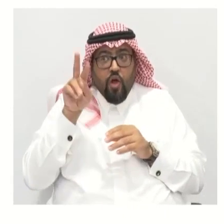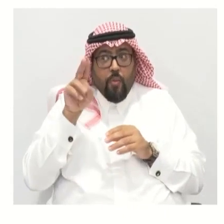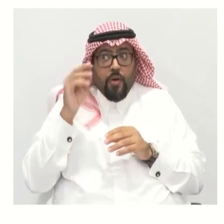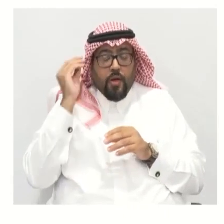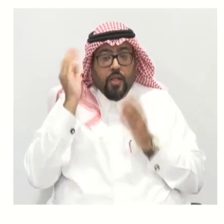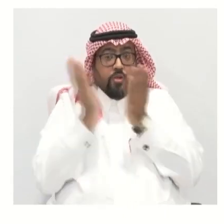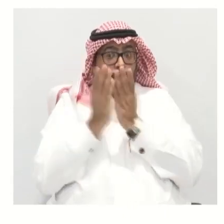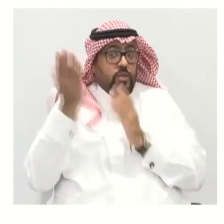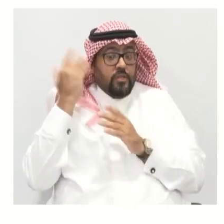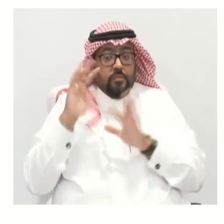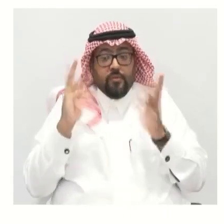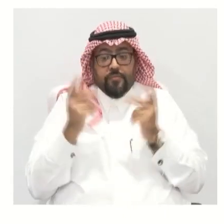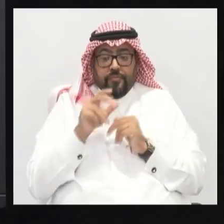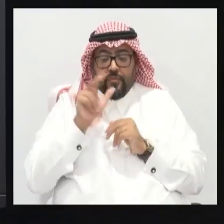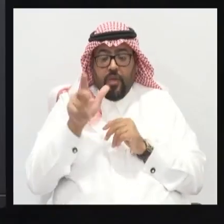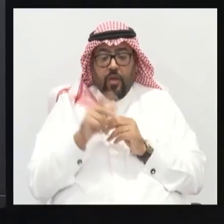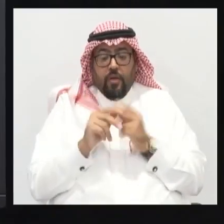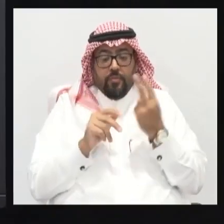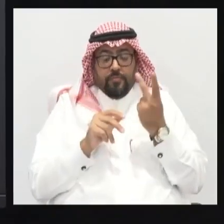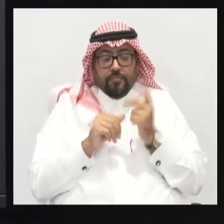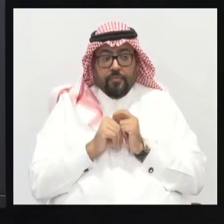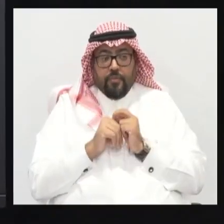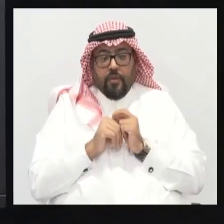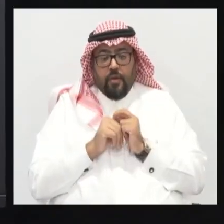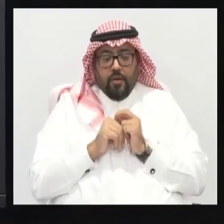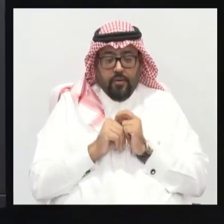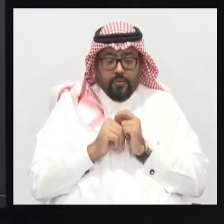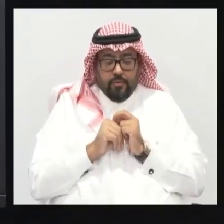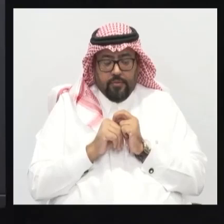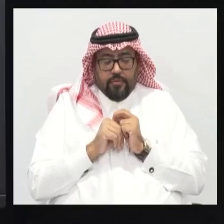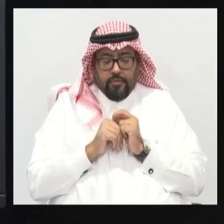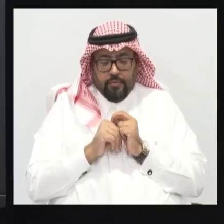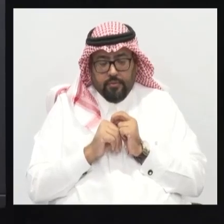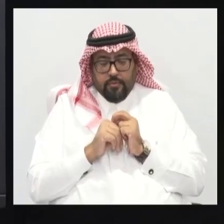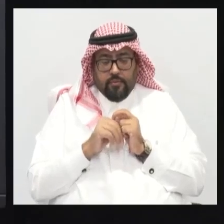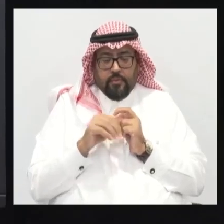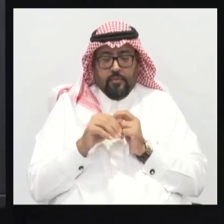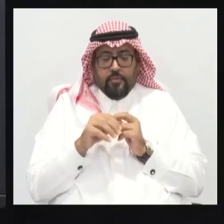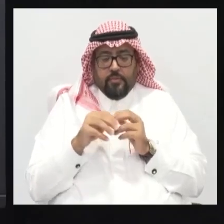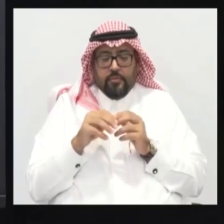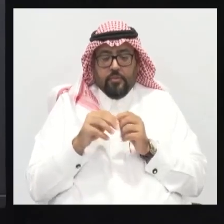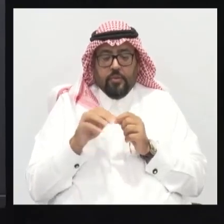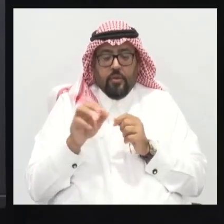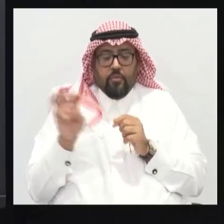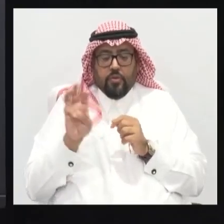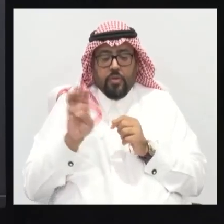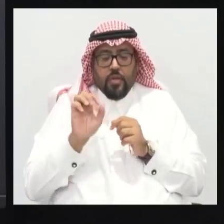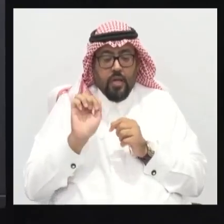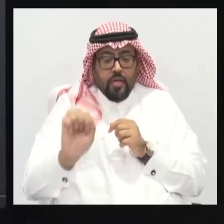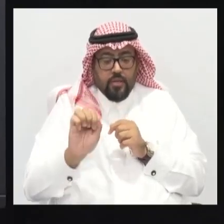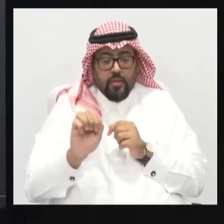دروسنا السابقه وقلنا هناك نوعان من المؤسسات احسنتم مؤسسات خاصه